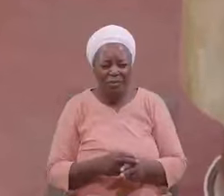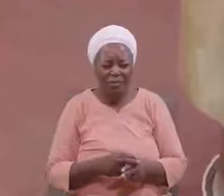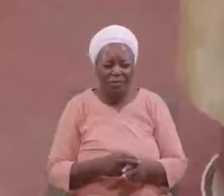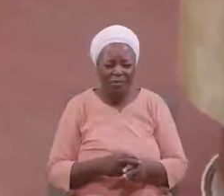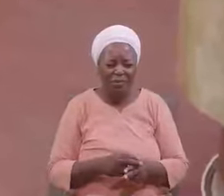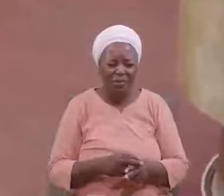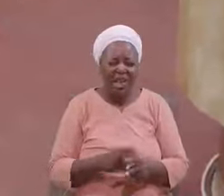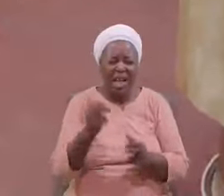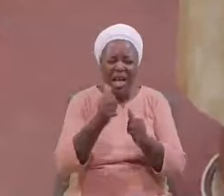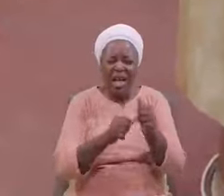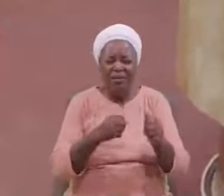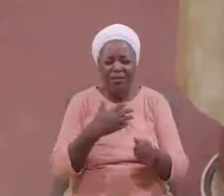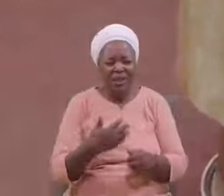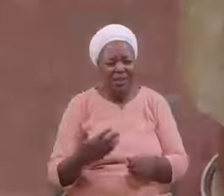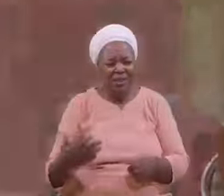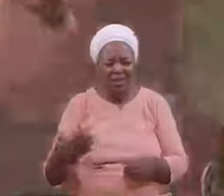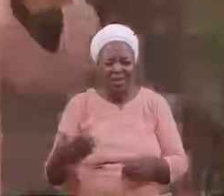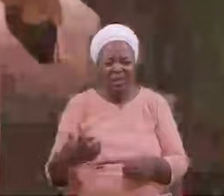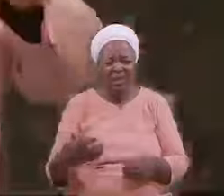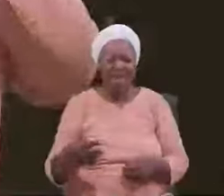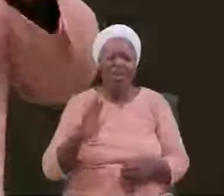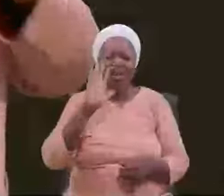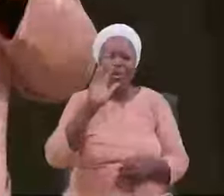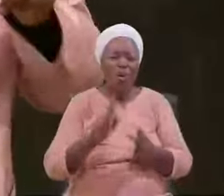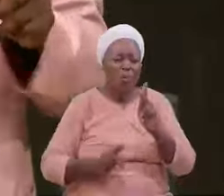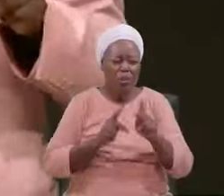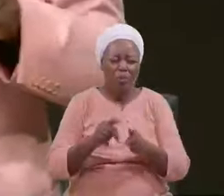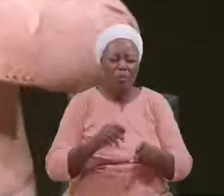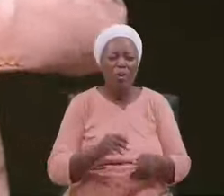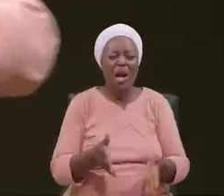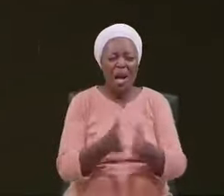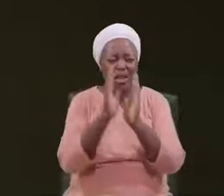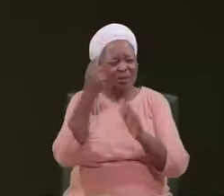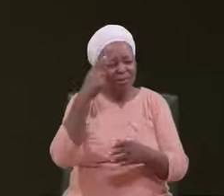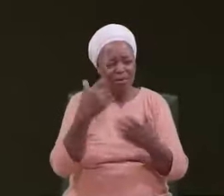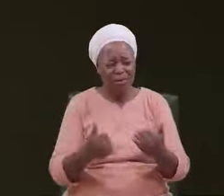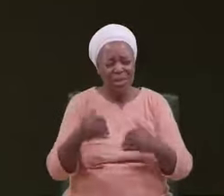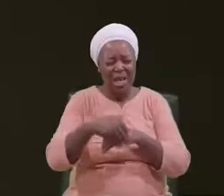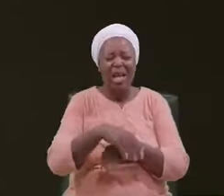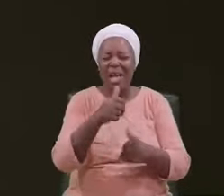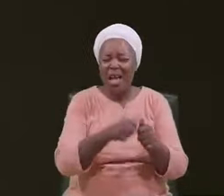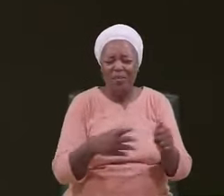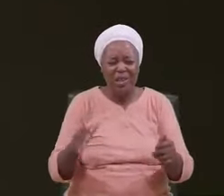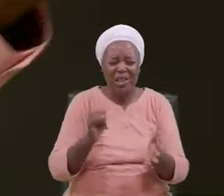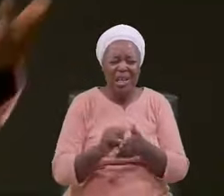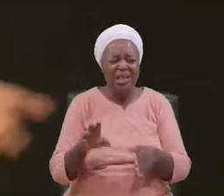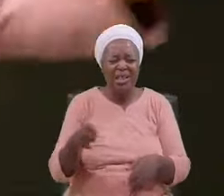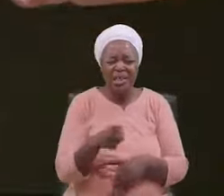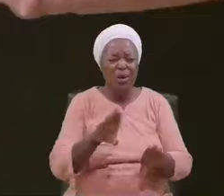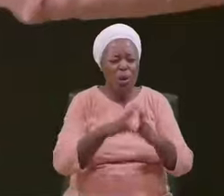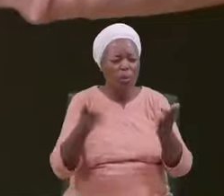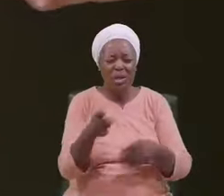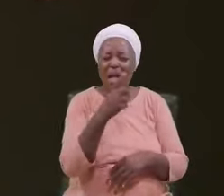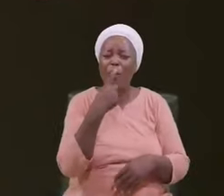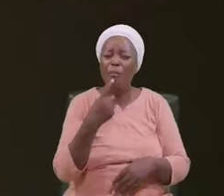Tout ce que ton peuple a demandé ce soir, tout ce qu'ils t'ont demandé dans la prière,